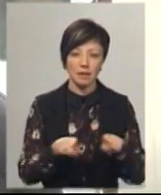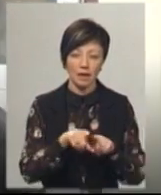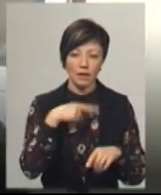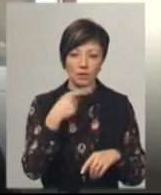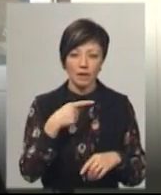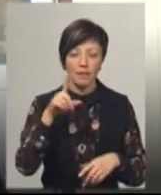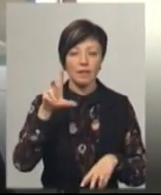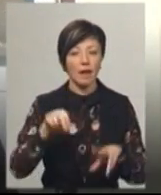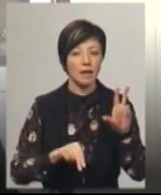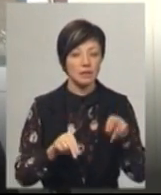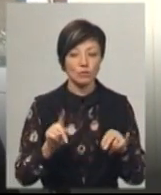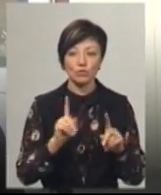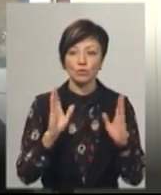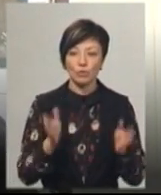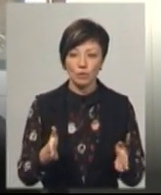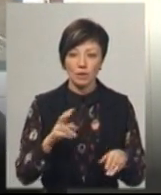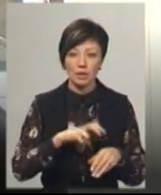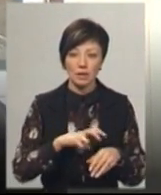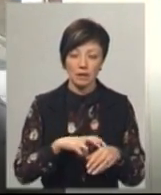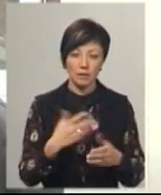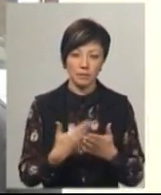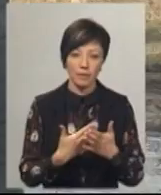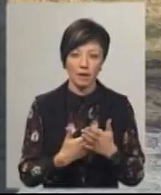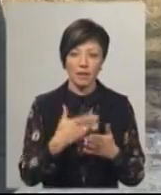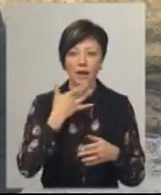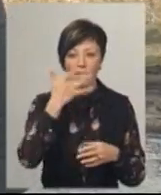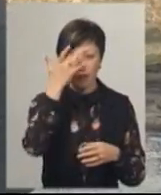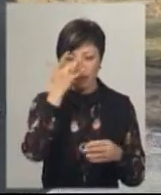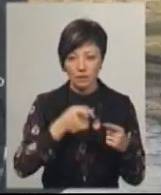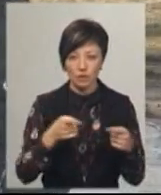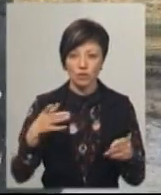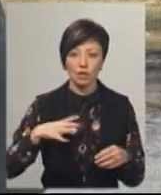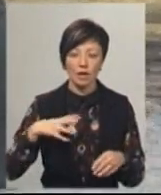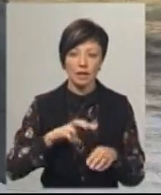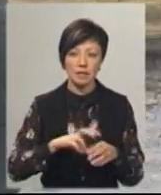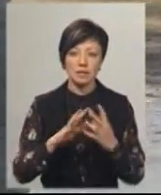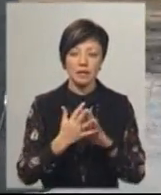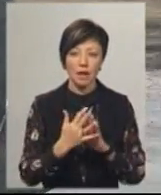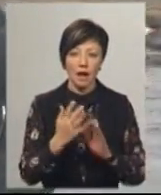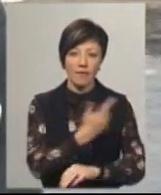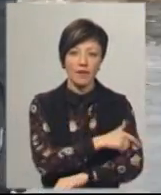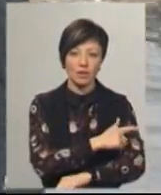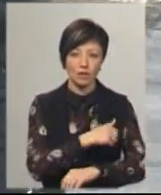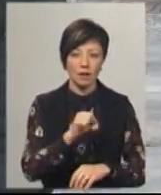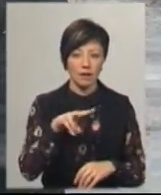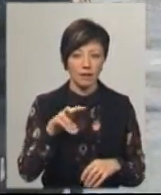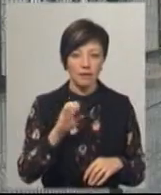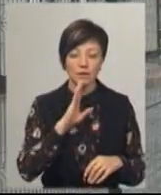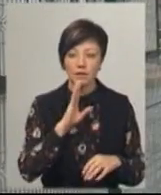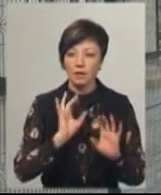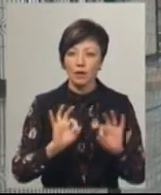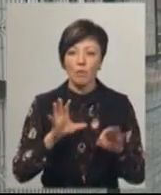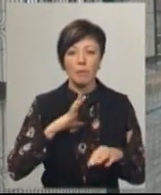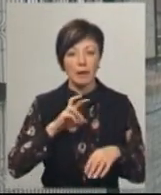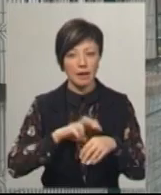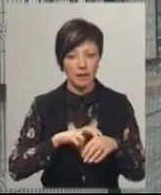так. Надіються, що буде десь на літо. Чекає на лікарку і сільська фельдшерка Алла Ільчук. Каже, був